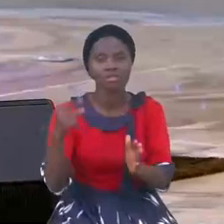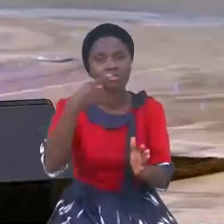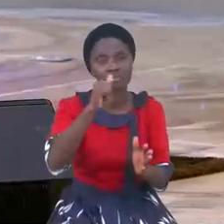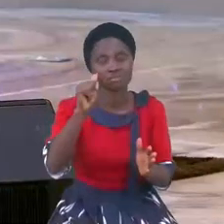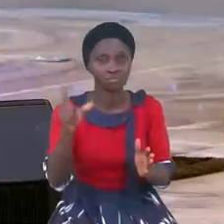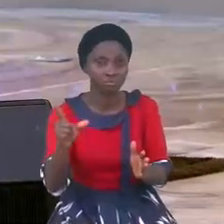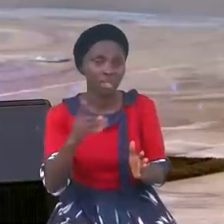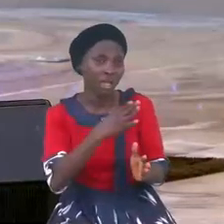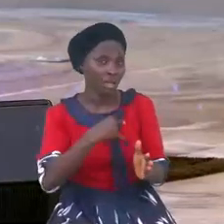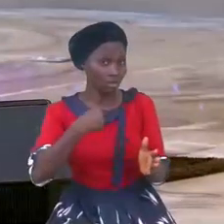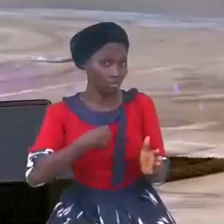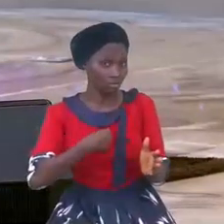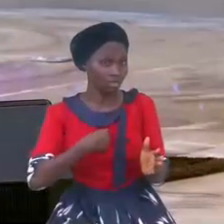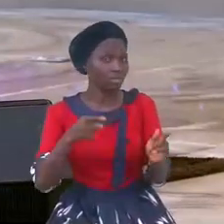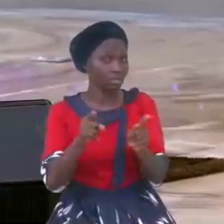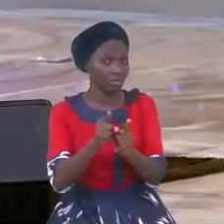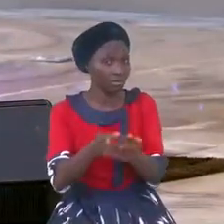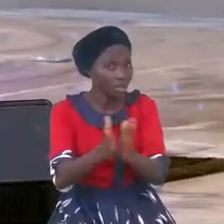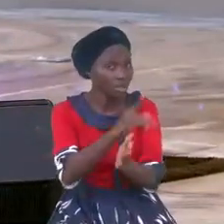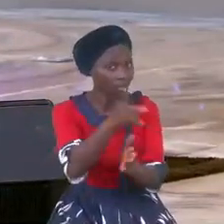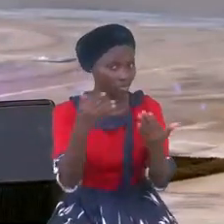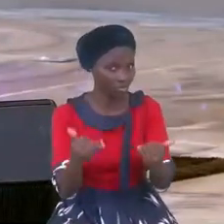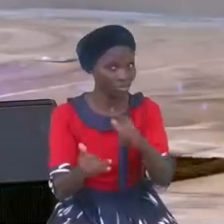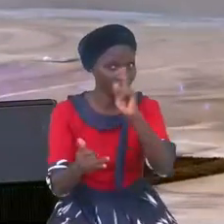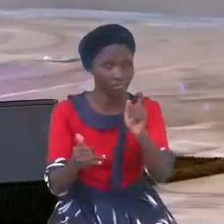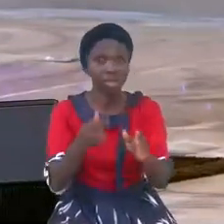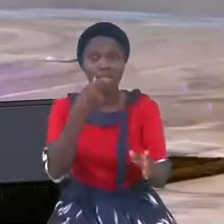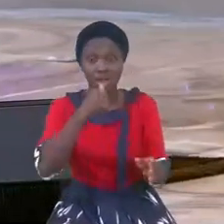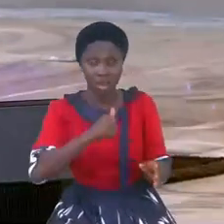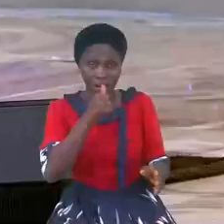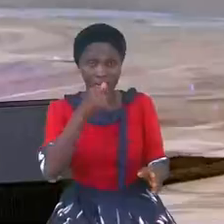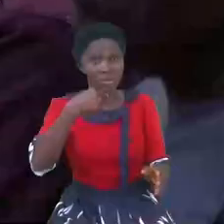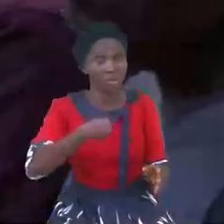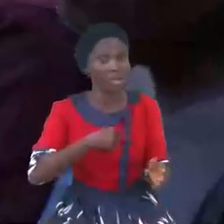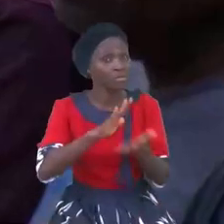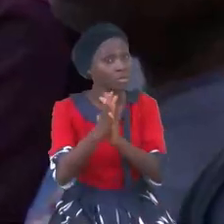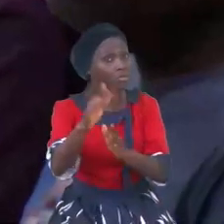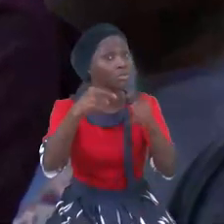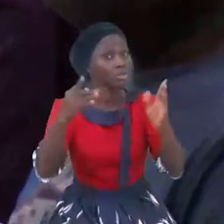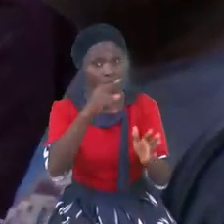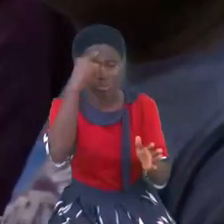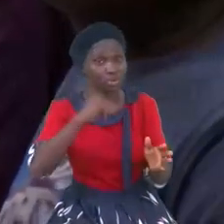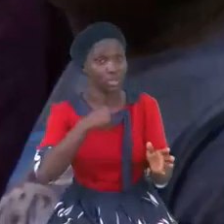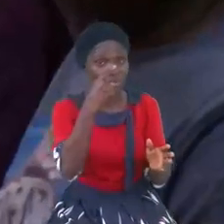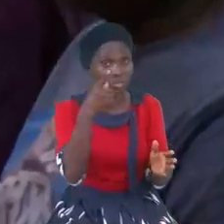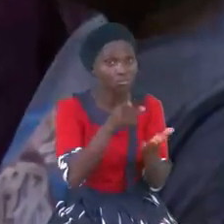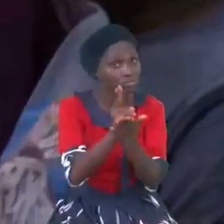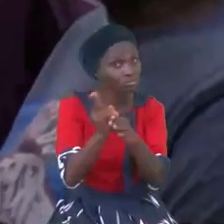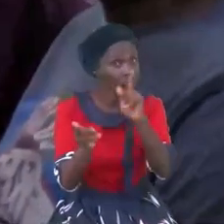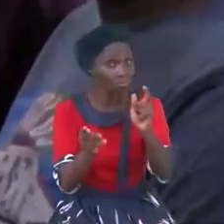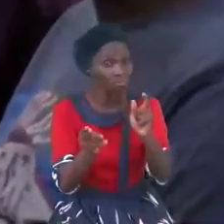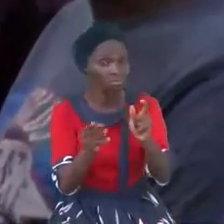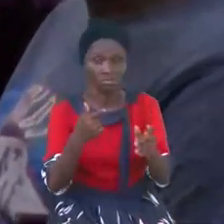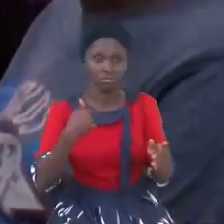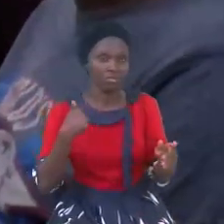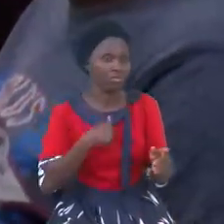Paul a posé la question. Suis-je devenu votre ennemi en vous disant la vérité? Nous ne serons pas ennemis.